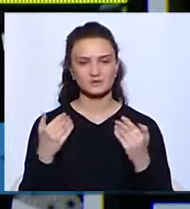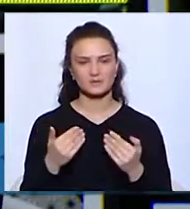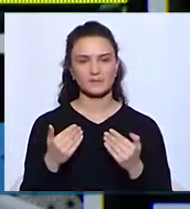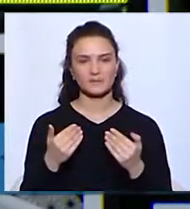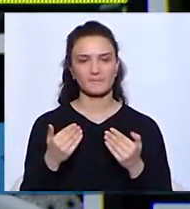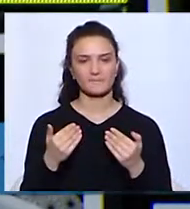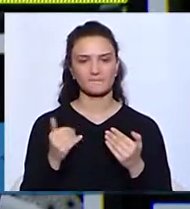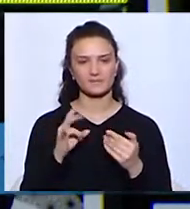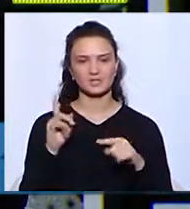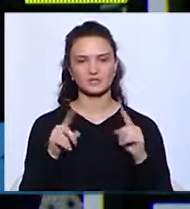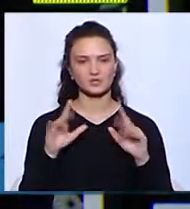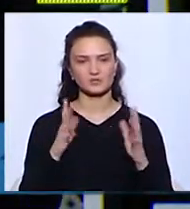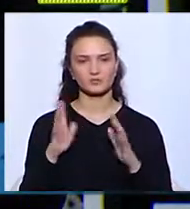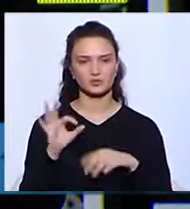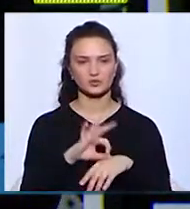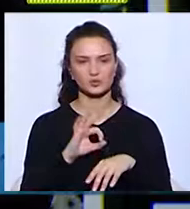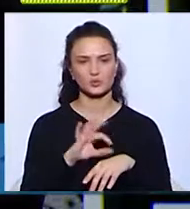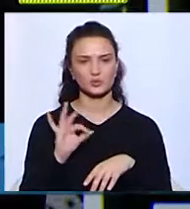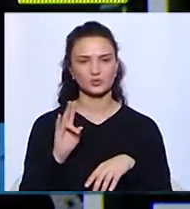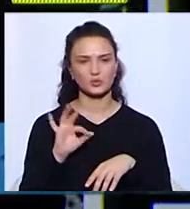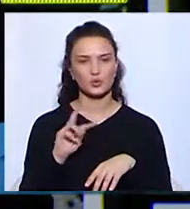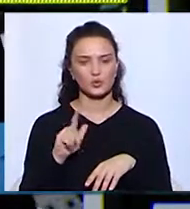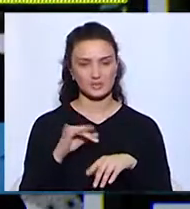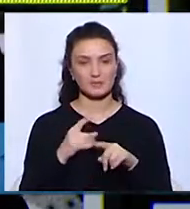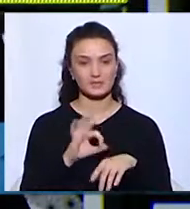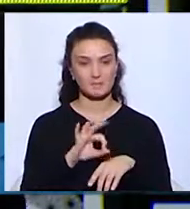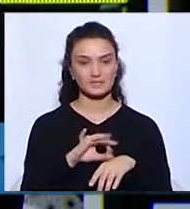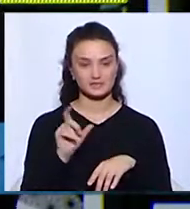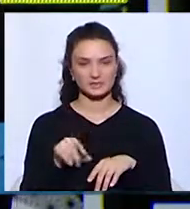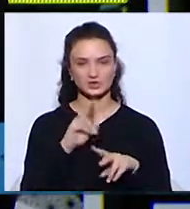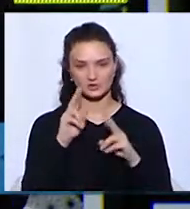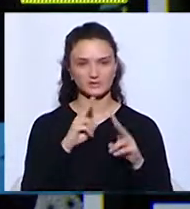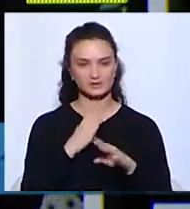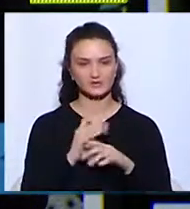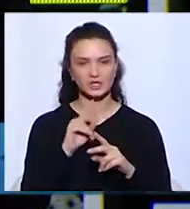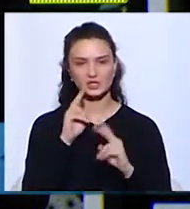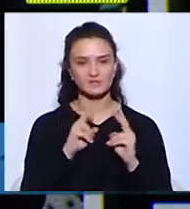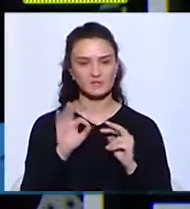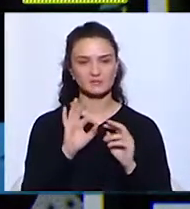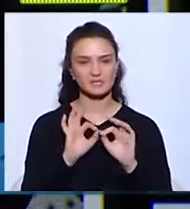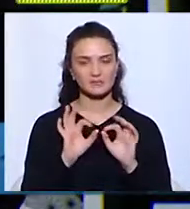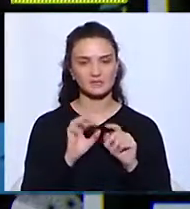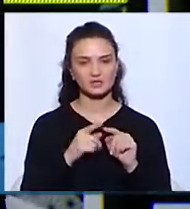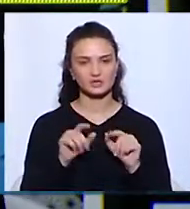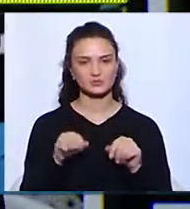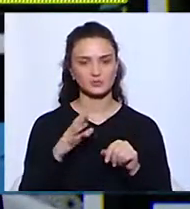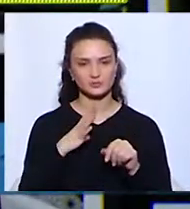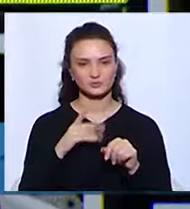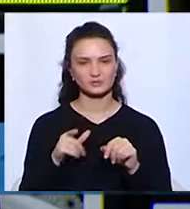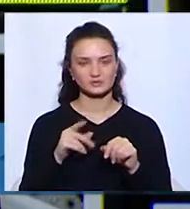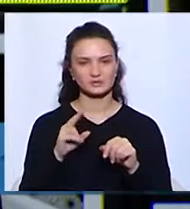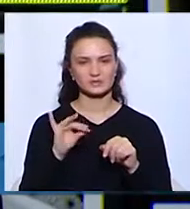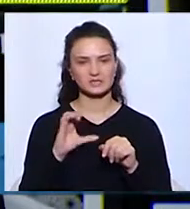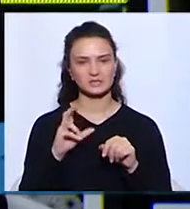სტრუქტურული ან იშვიათ შემთხვევაში ონკოლოგიური პათოლოგია, მაგრამ პაციენტი ჩივილი აქვს. რა ჩივილებზეა ლაპარაკი? ეს შეიძლება იყოს